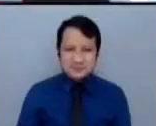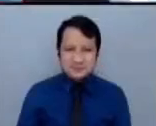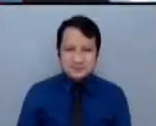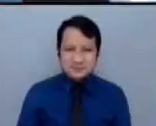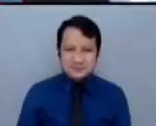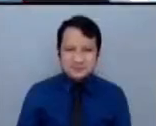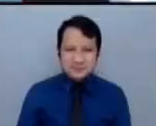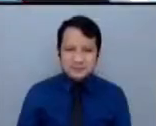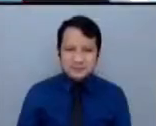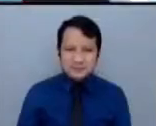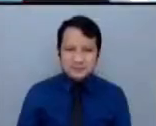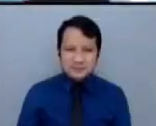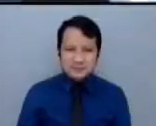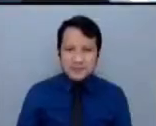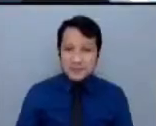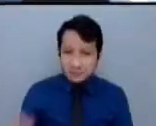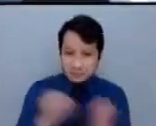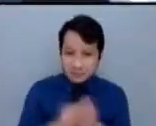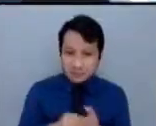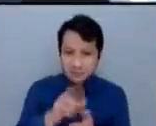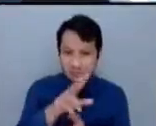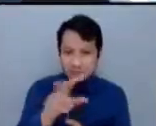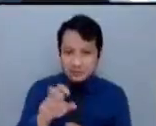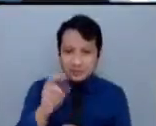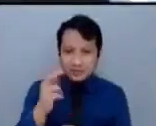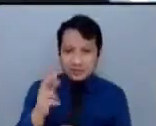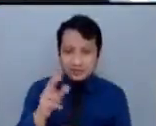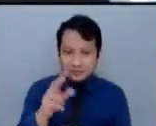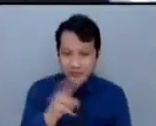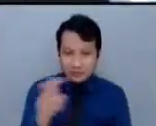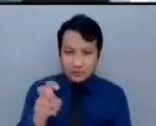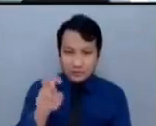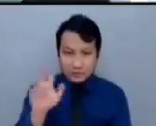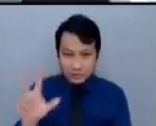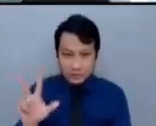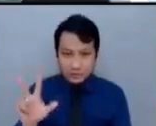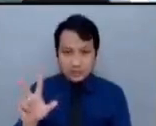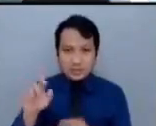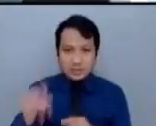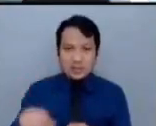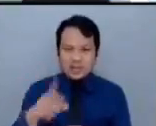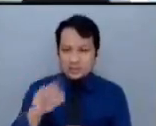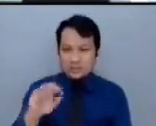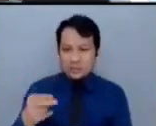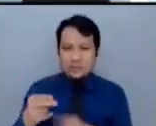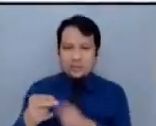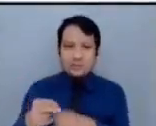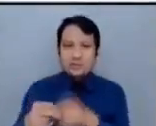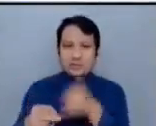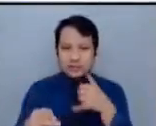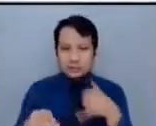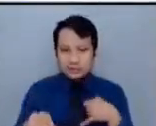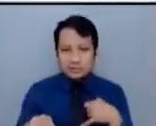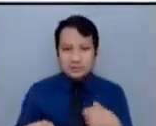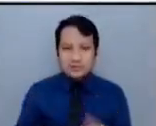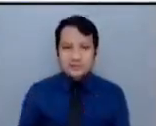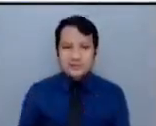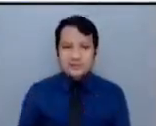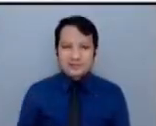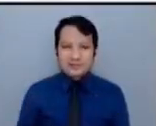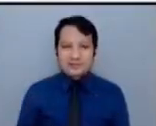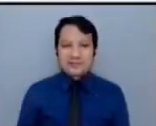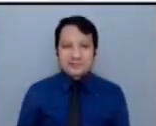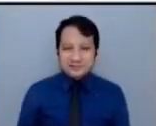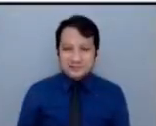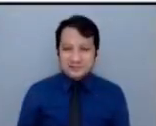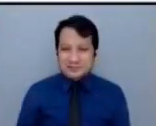Nakapagtala lang ng 203 na mga bagong kaso ng COVID-19 ang Department of Health kahapon. Ito na ang pinakamababang bilang ng